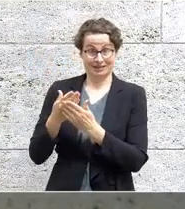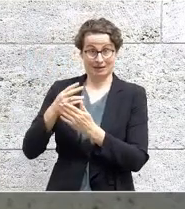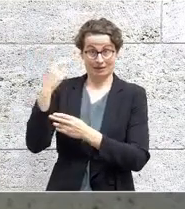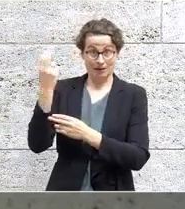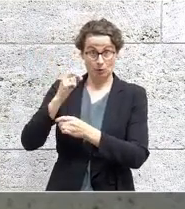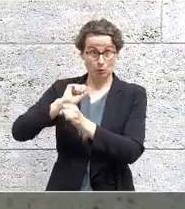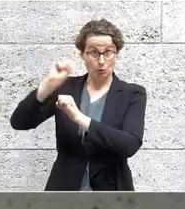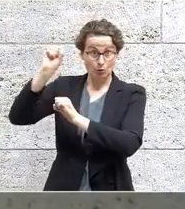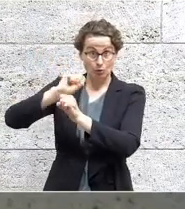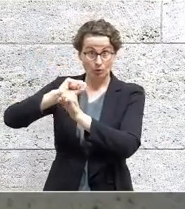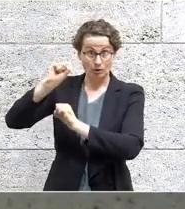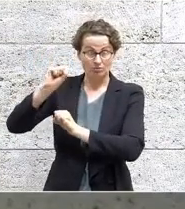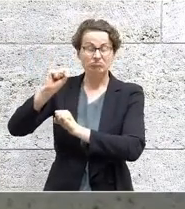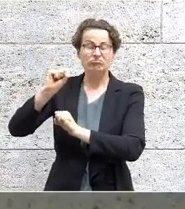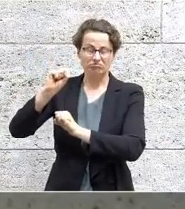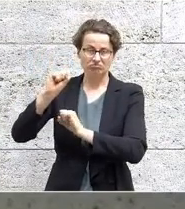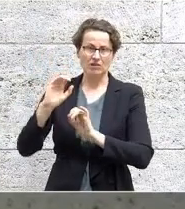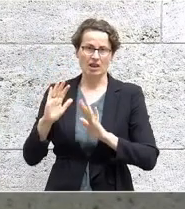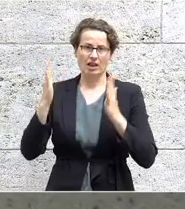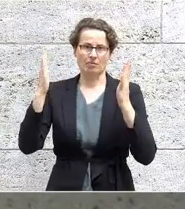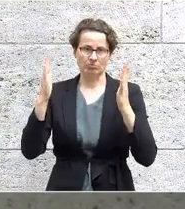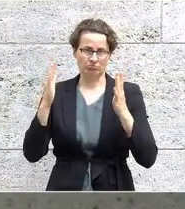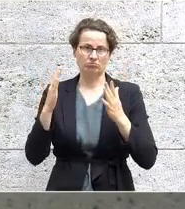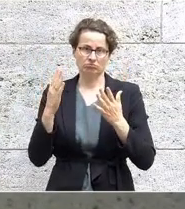Leben bezahlen mussten.